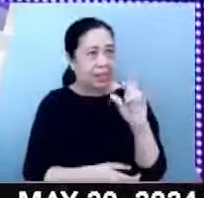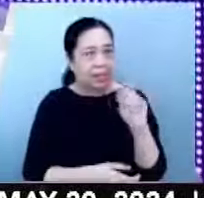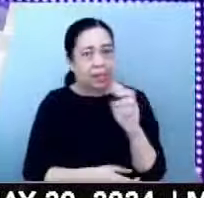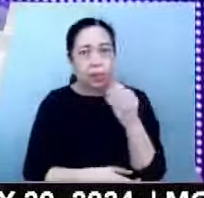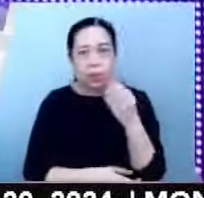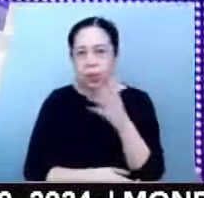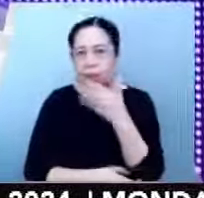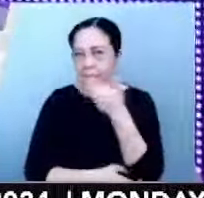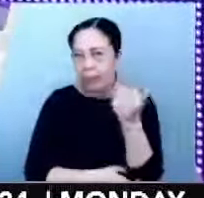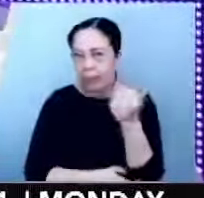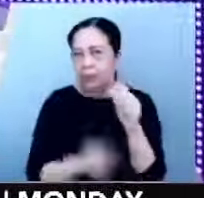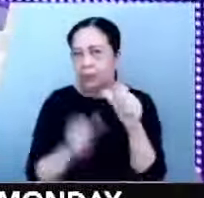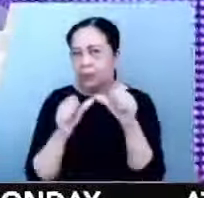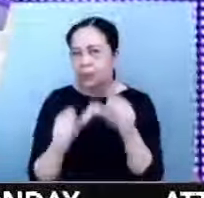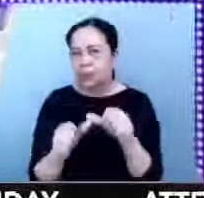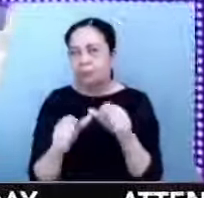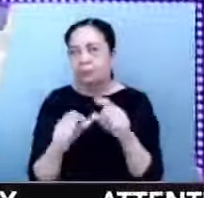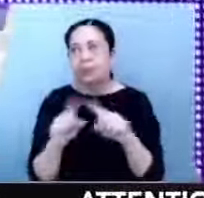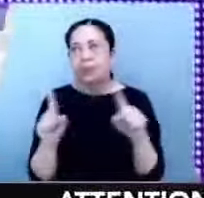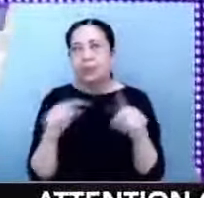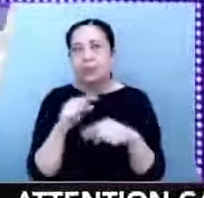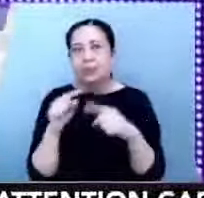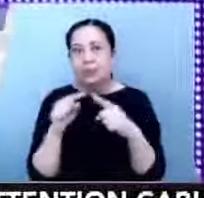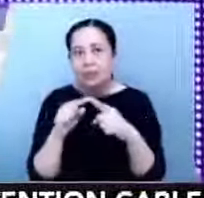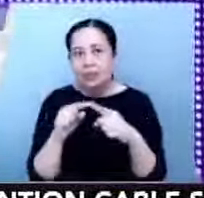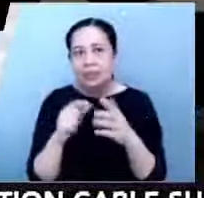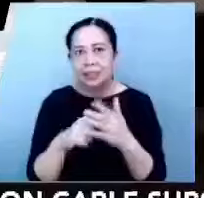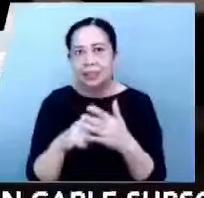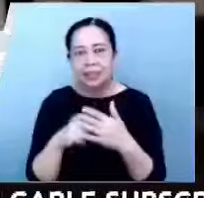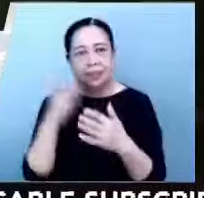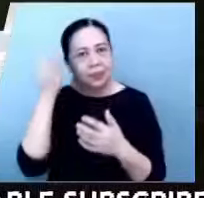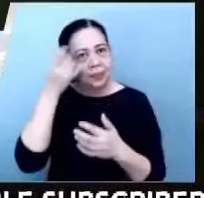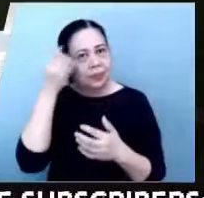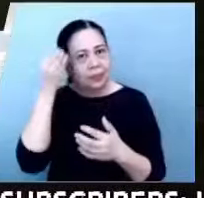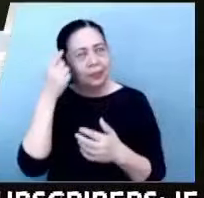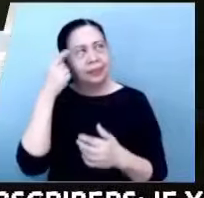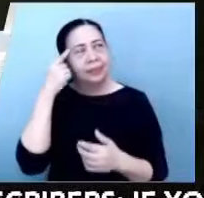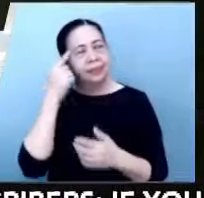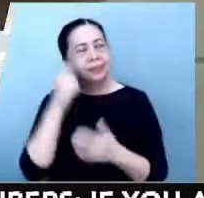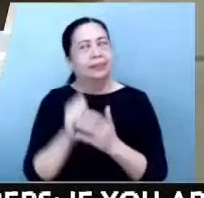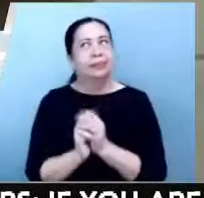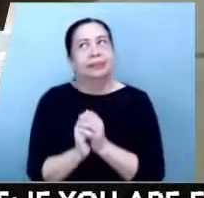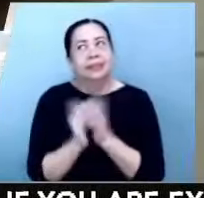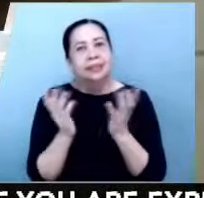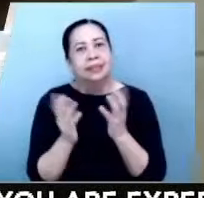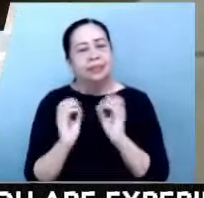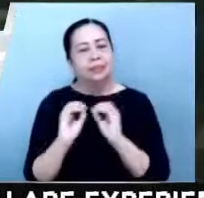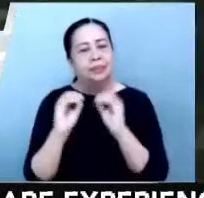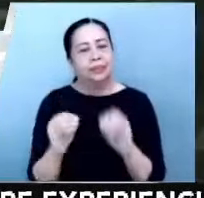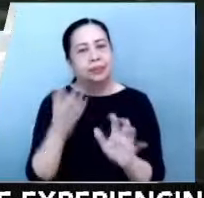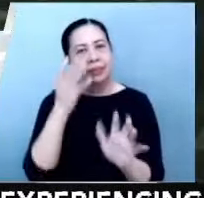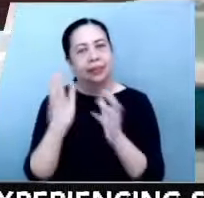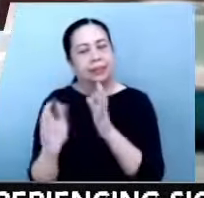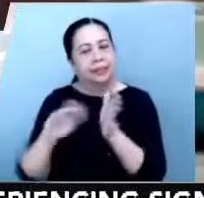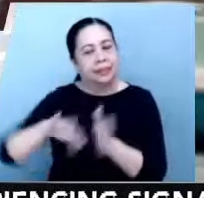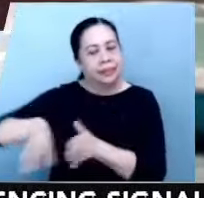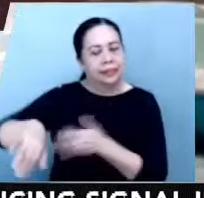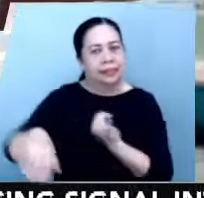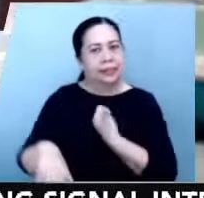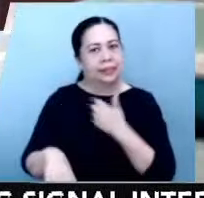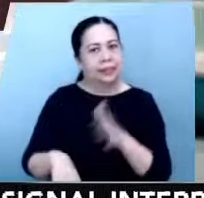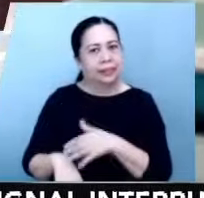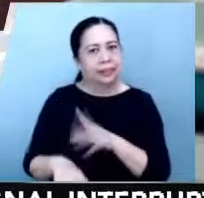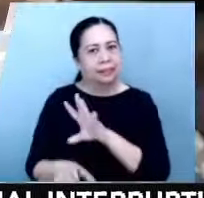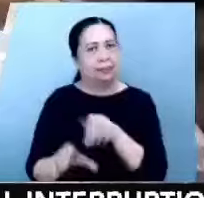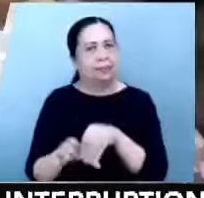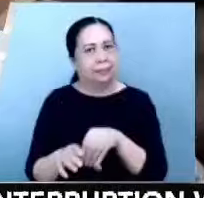siya. But then nung pinag-isipan ko siya, if I put myself, you know, aside not being part of the